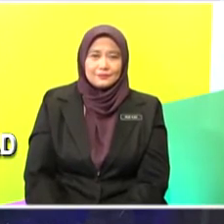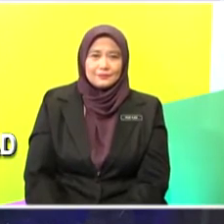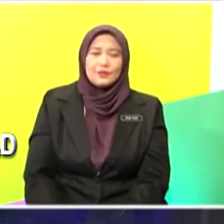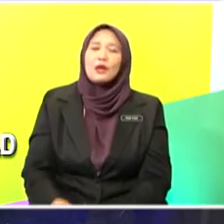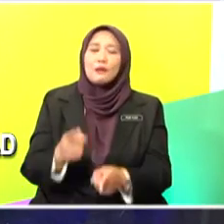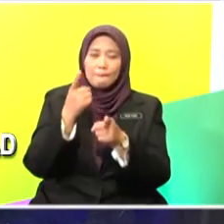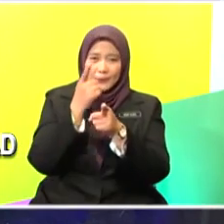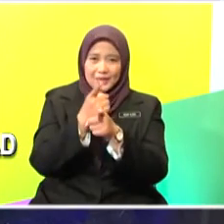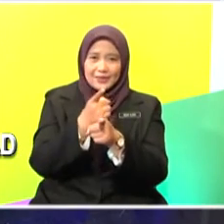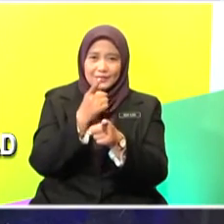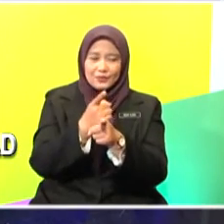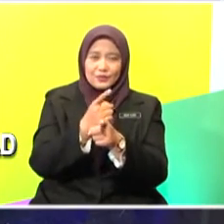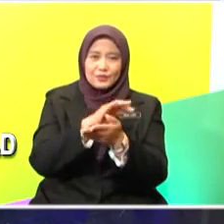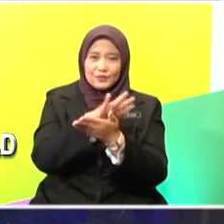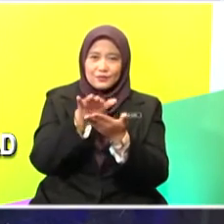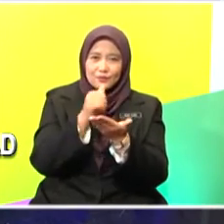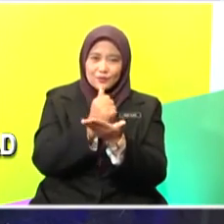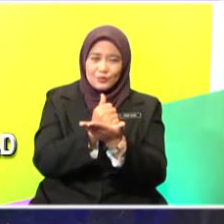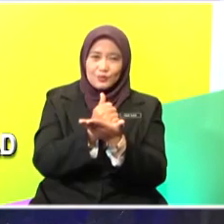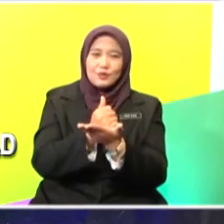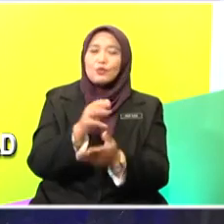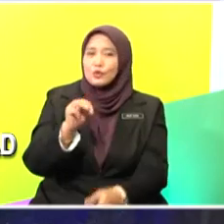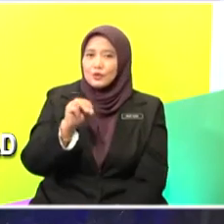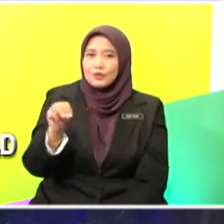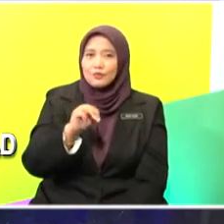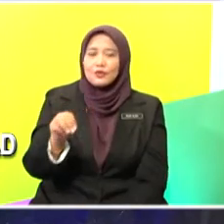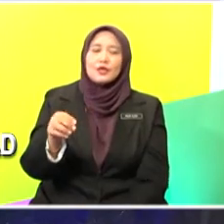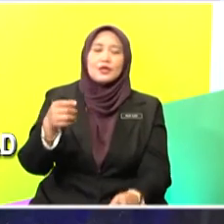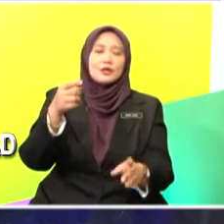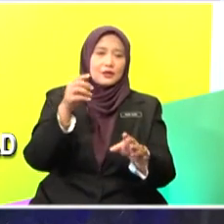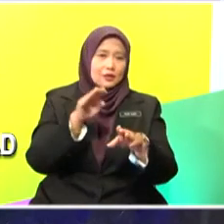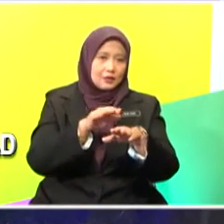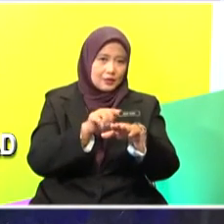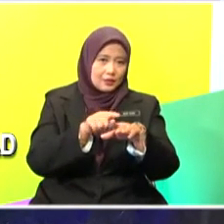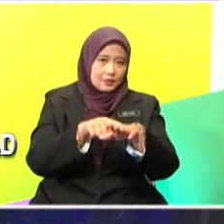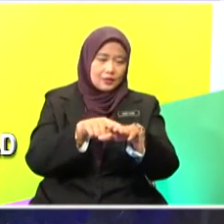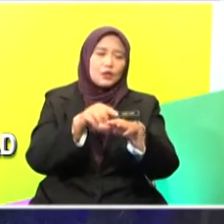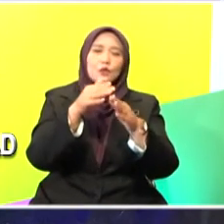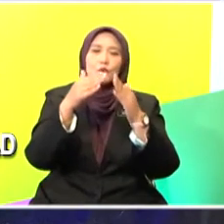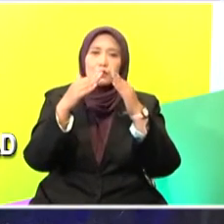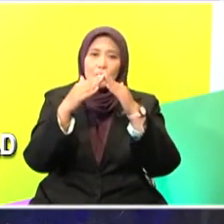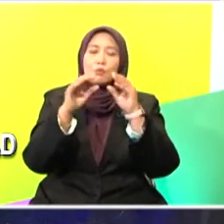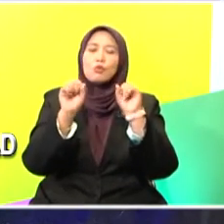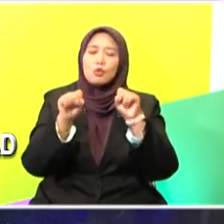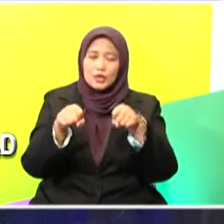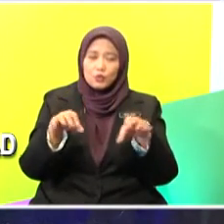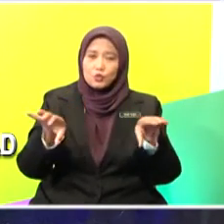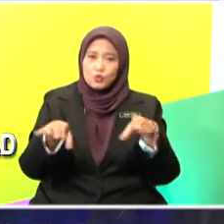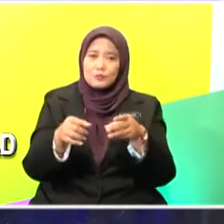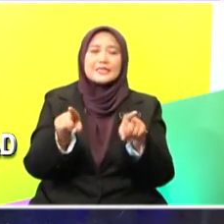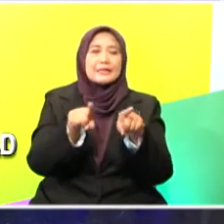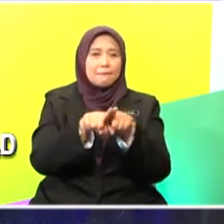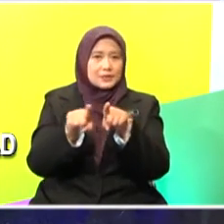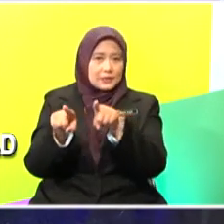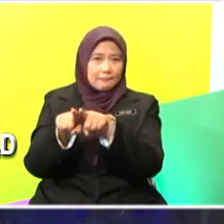Betul. Jadi murid-murid rumah pun boleh cuba kan? Kalau huruf A bunyi dia, kalau huruf A tulis dia macam